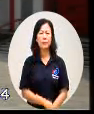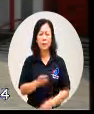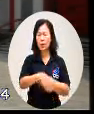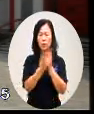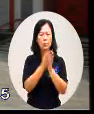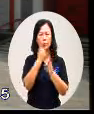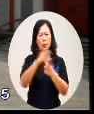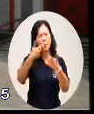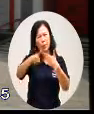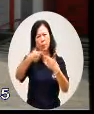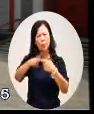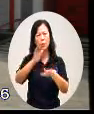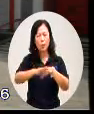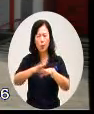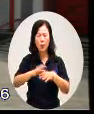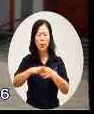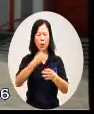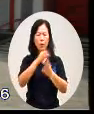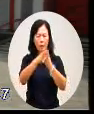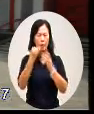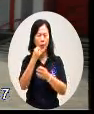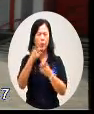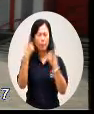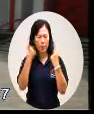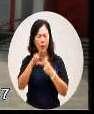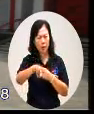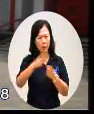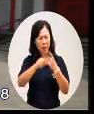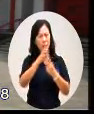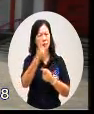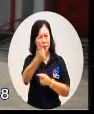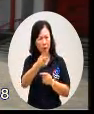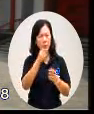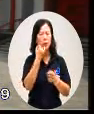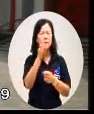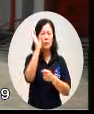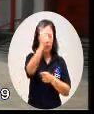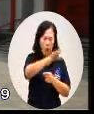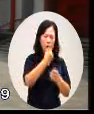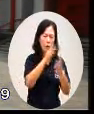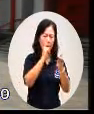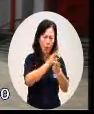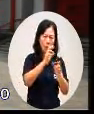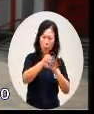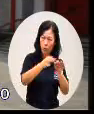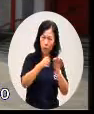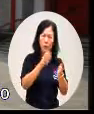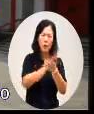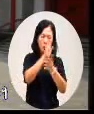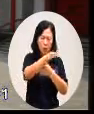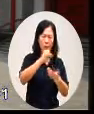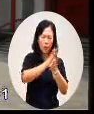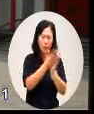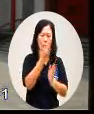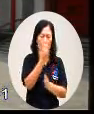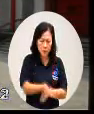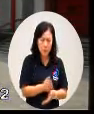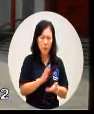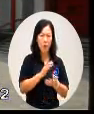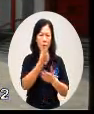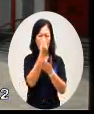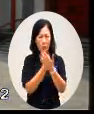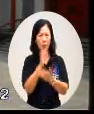不搭嘎的，应该这是真好的一个景点，结果因为后面的人去委外经营开发，结果不成功，留下那些